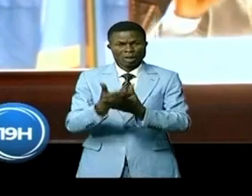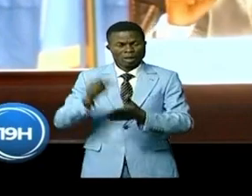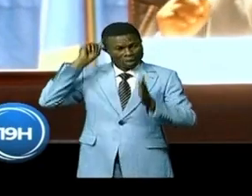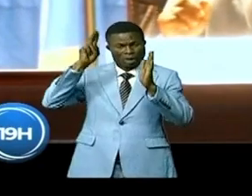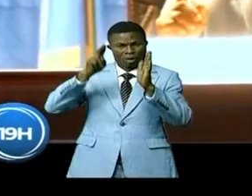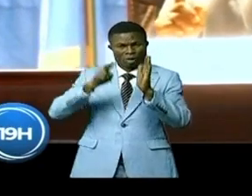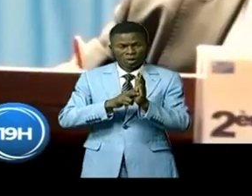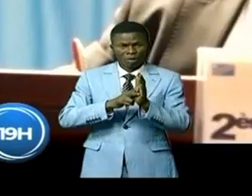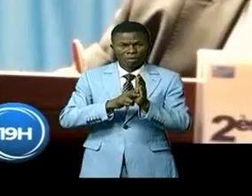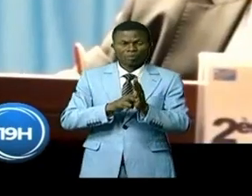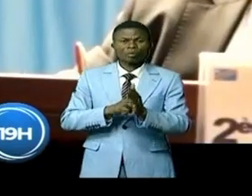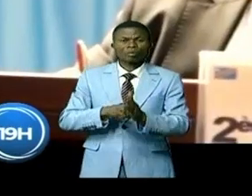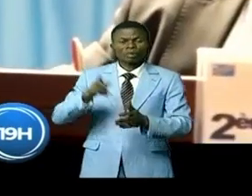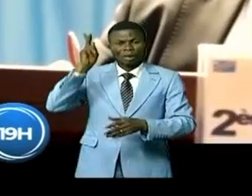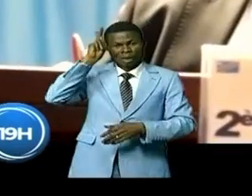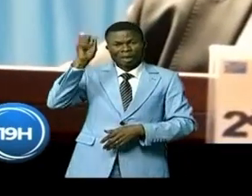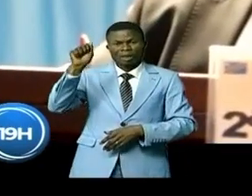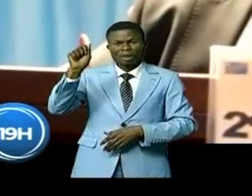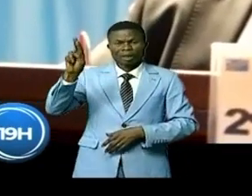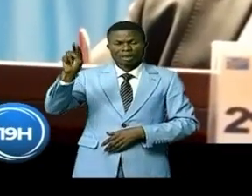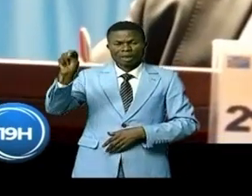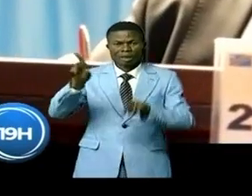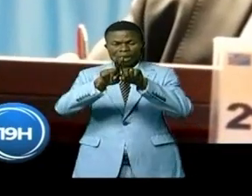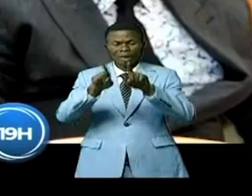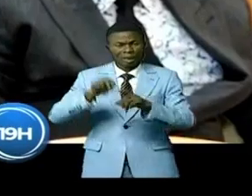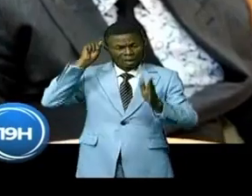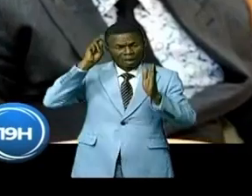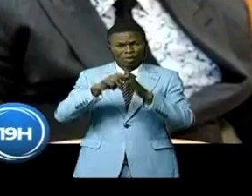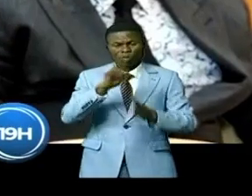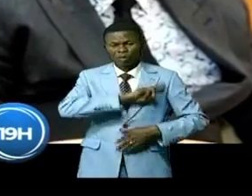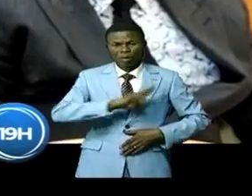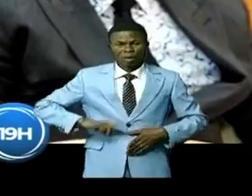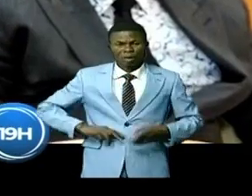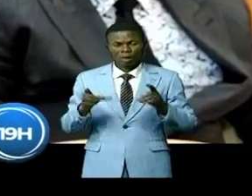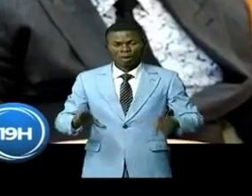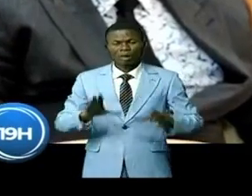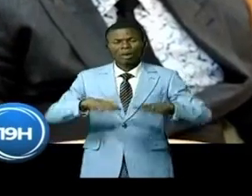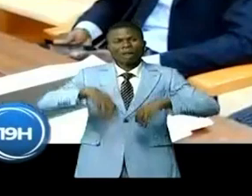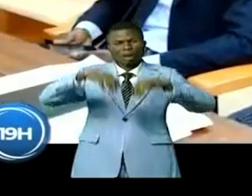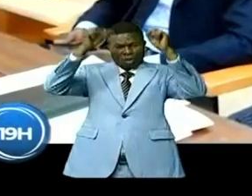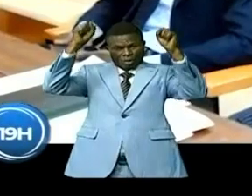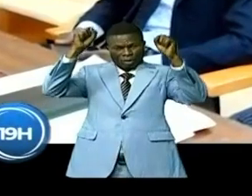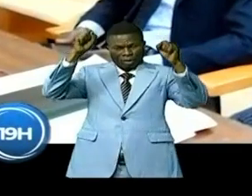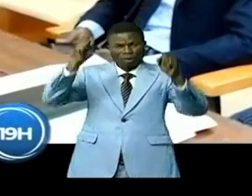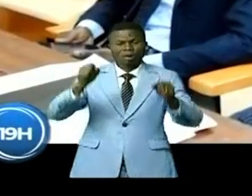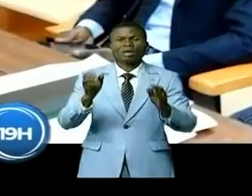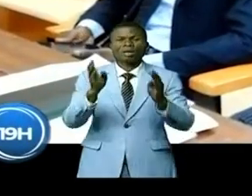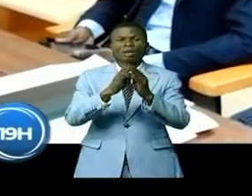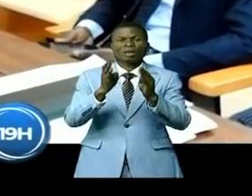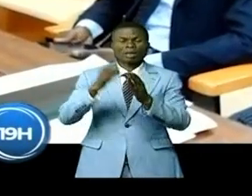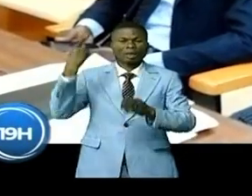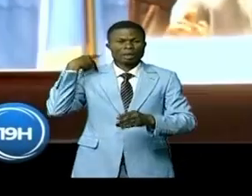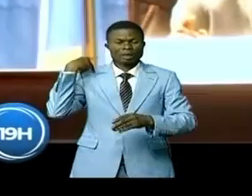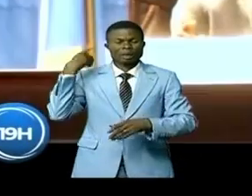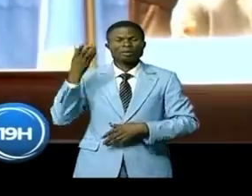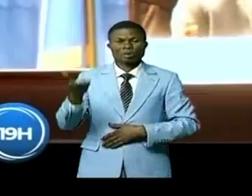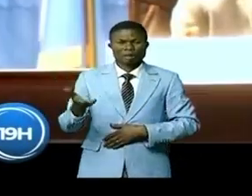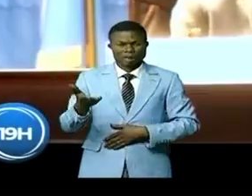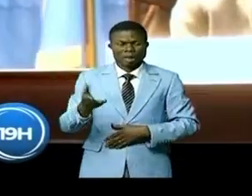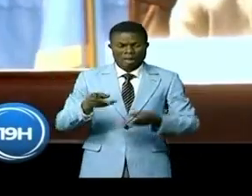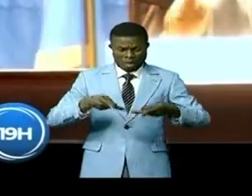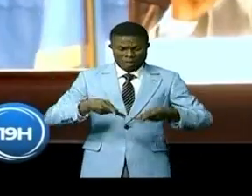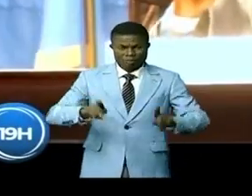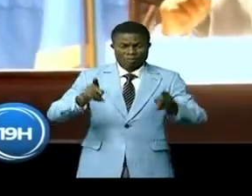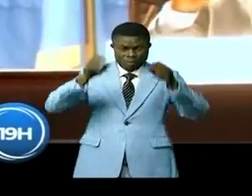gouvernement de l'État du Qatar et le gouvernement de la RDC ont effectivement été adoptés par la Chambre basse du Parlement. Sous la conduite